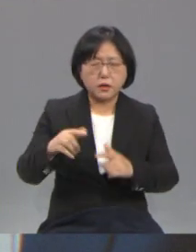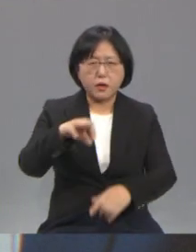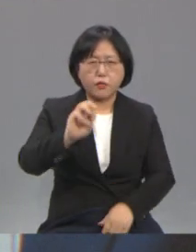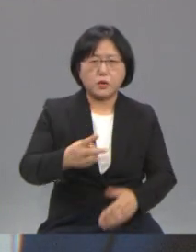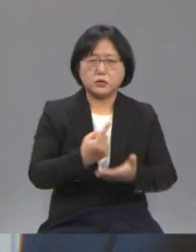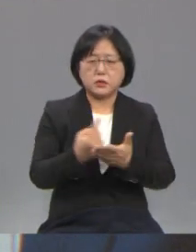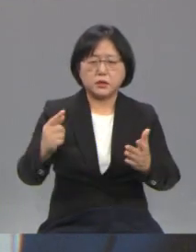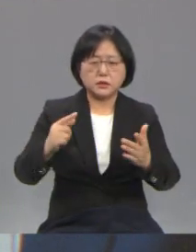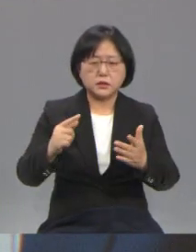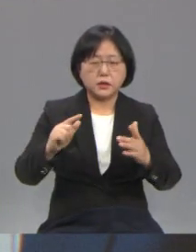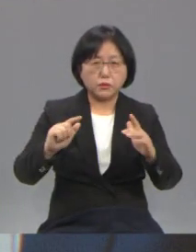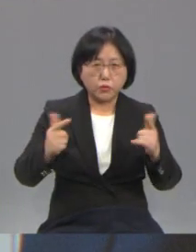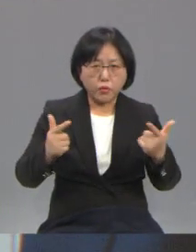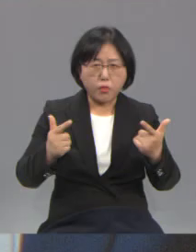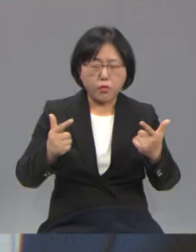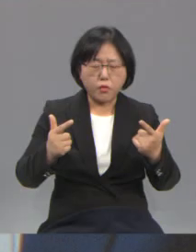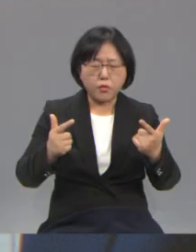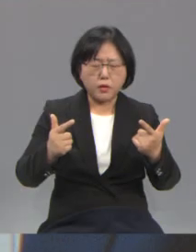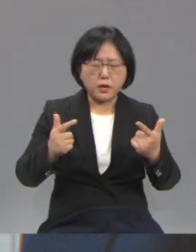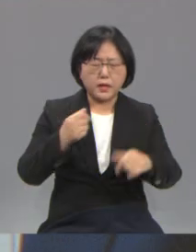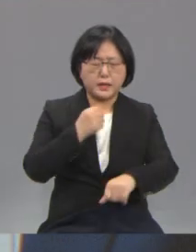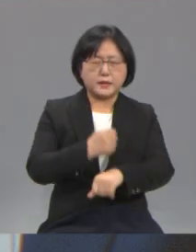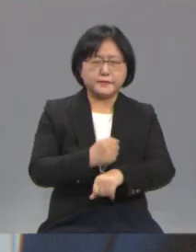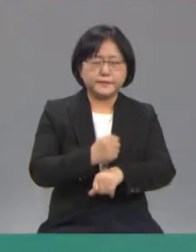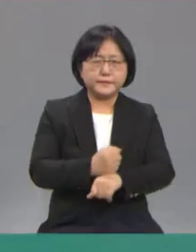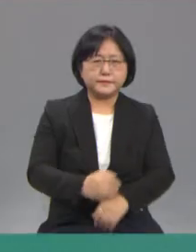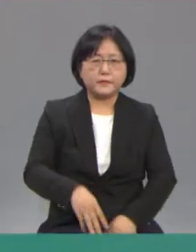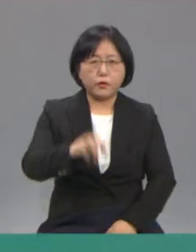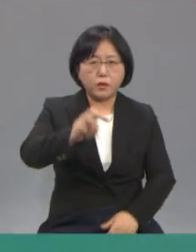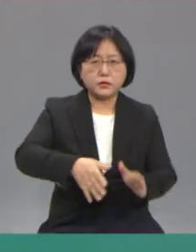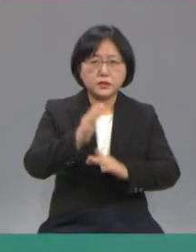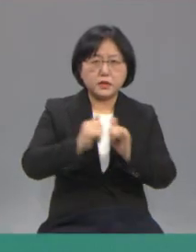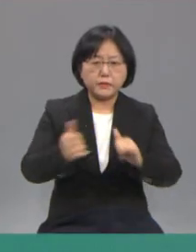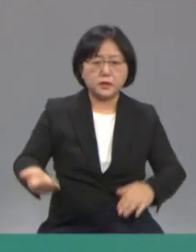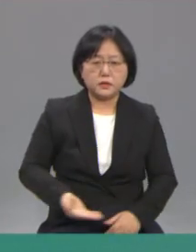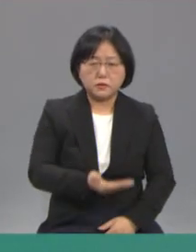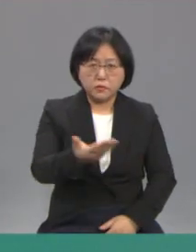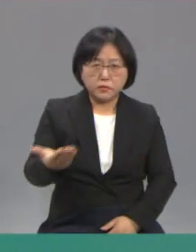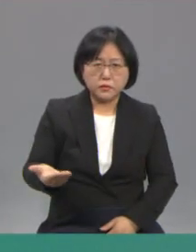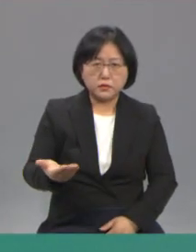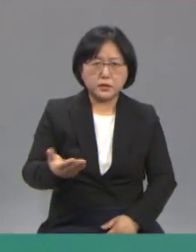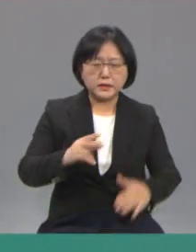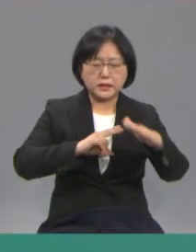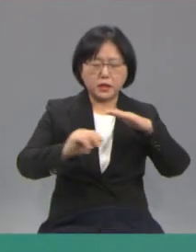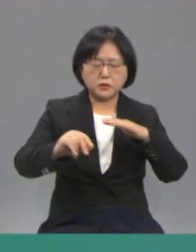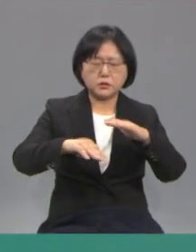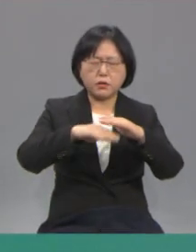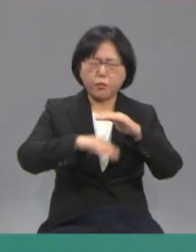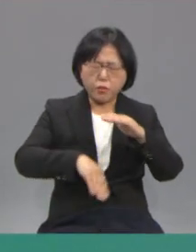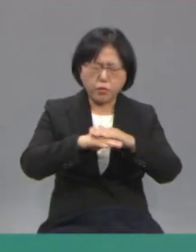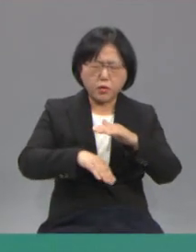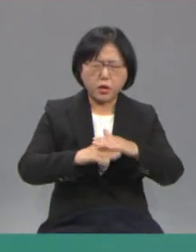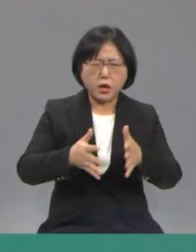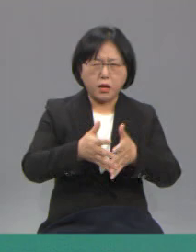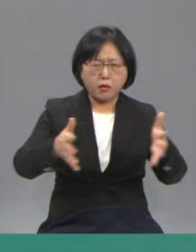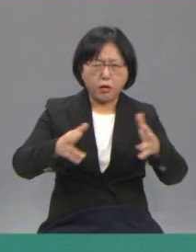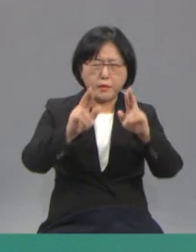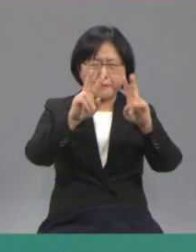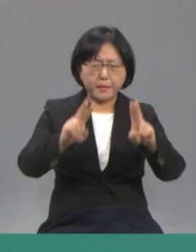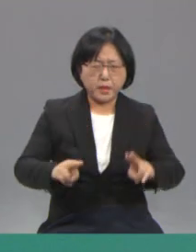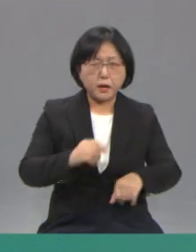광주를 떠나는 일이 없도록 하겠습니다 광주 시민 여러분 지하철 공사로 건물에